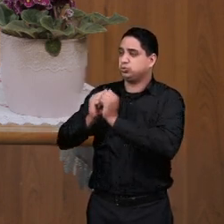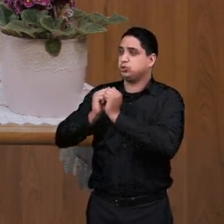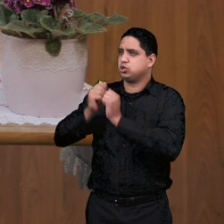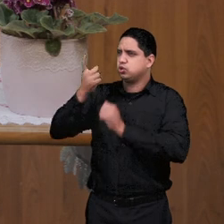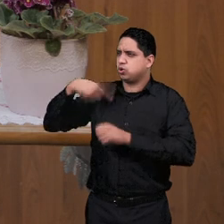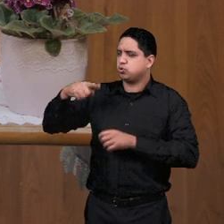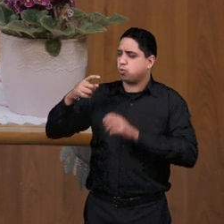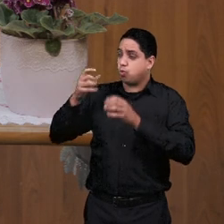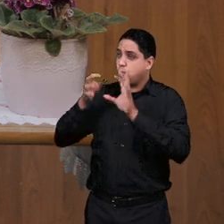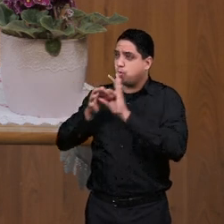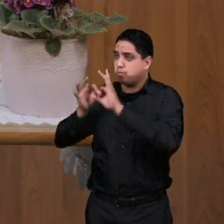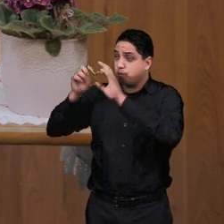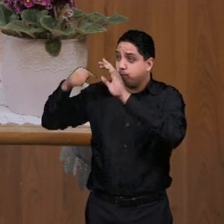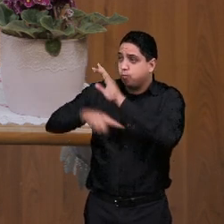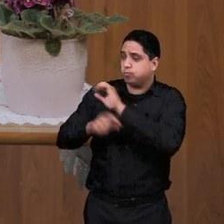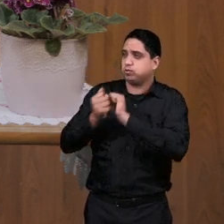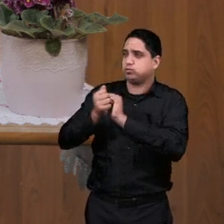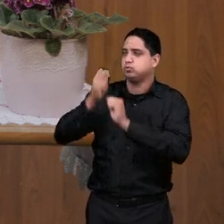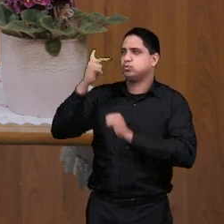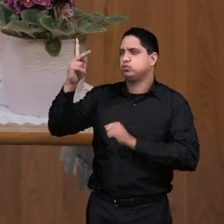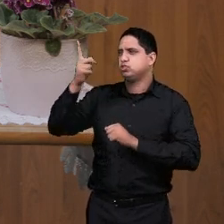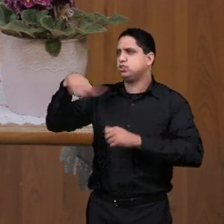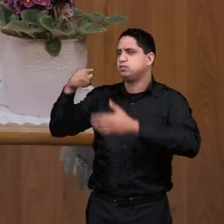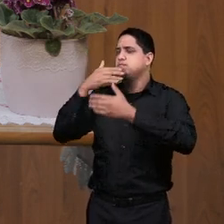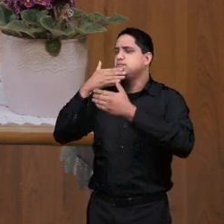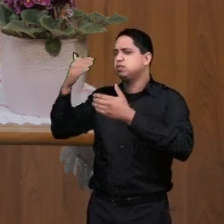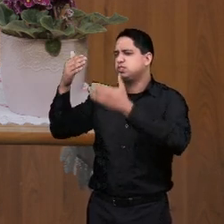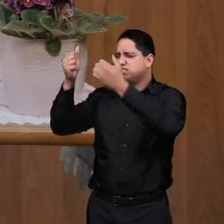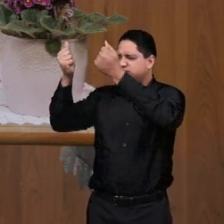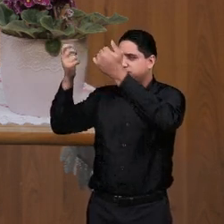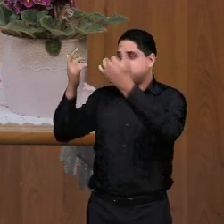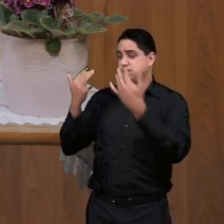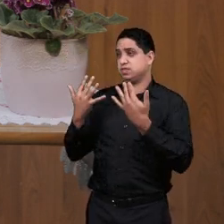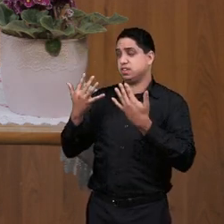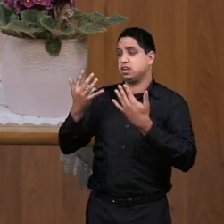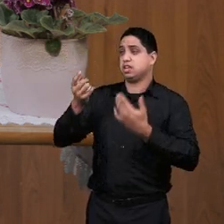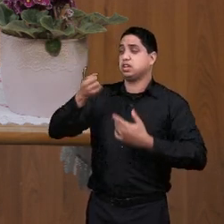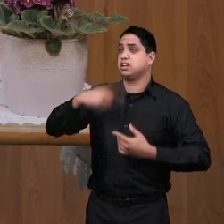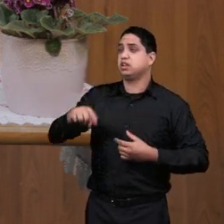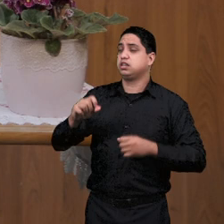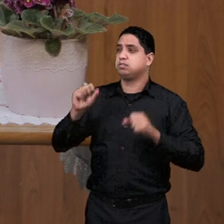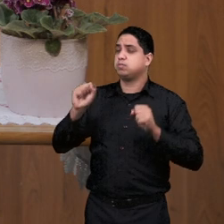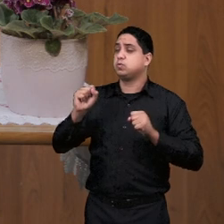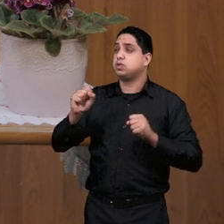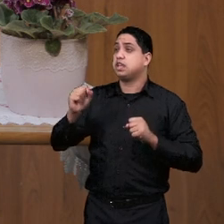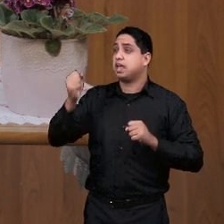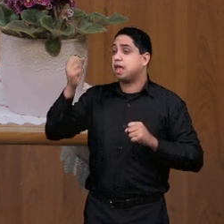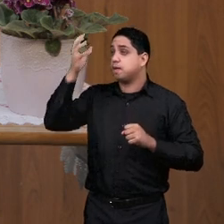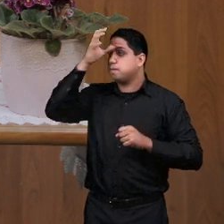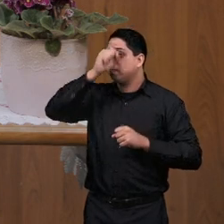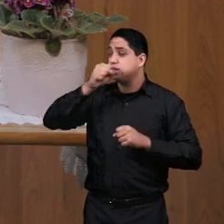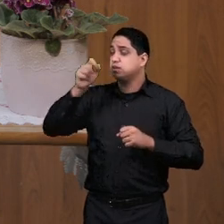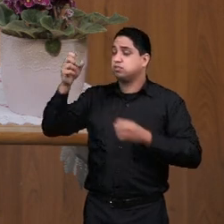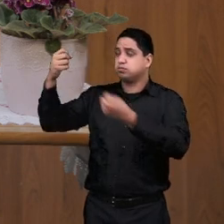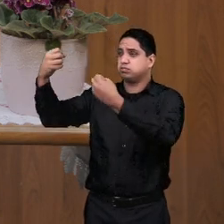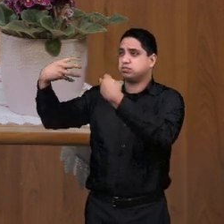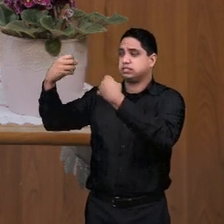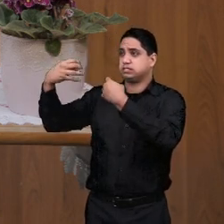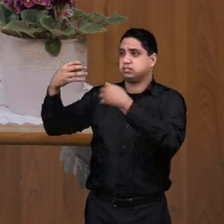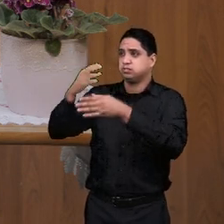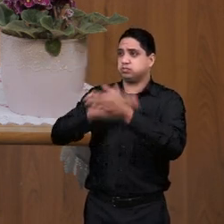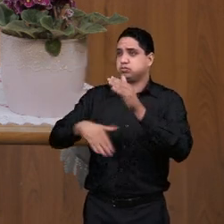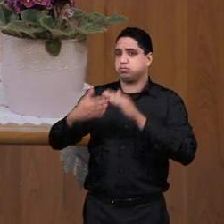profonde communion avec toi. Nous demandons ainsi, bénis-nous, que nous puissions toucher ton enseignement, ta portion pour nous